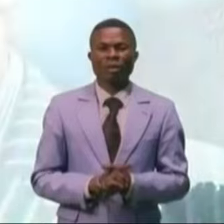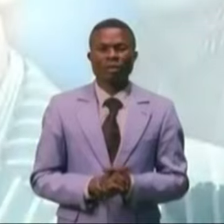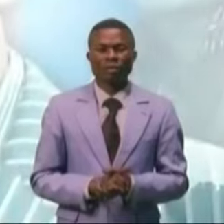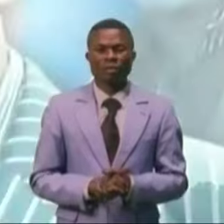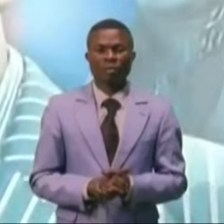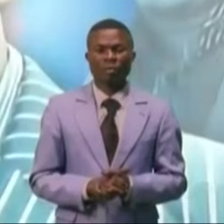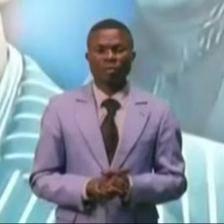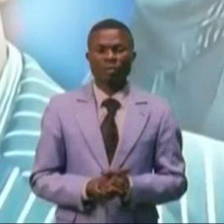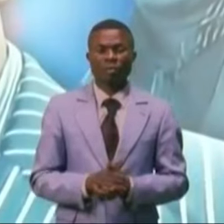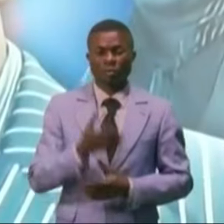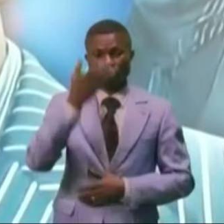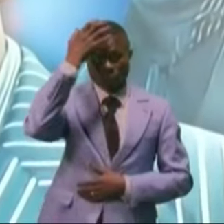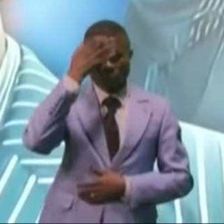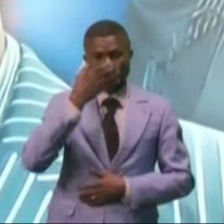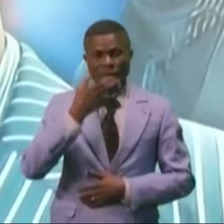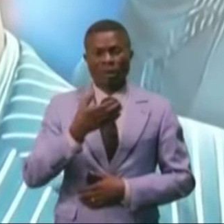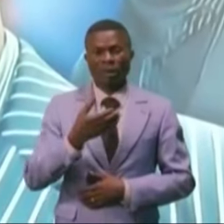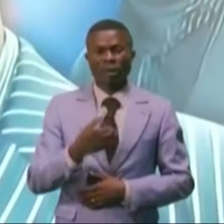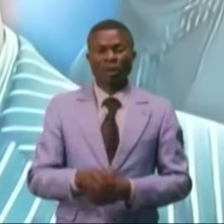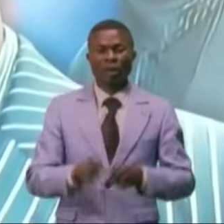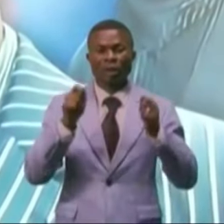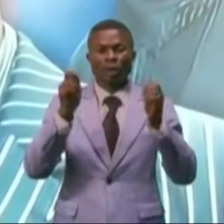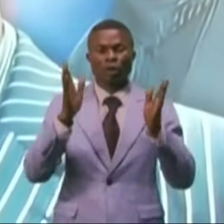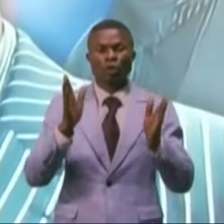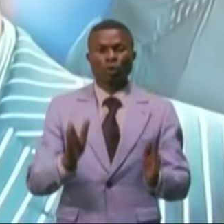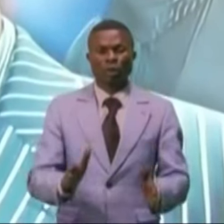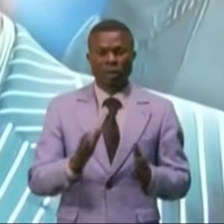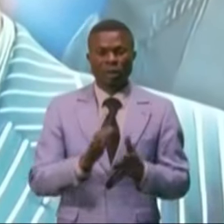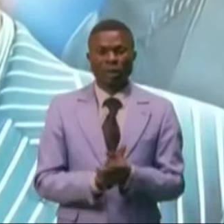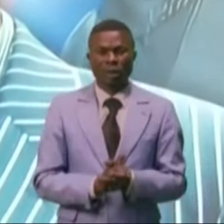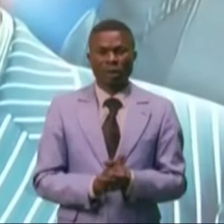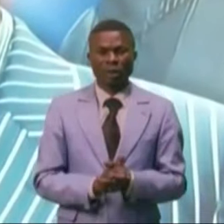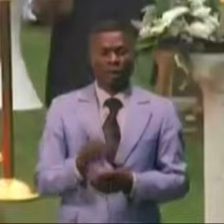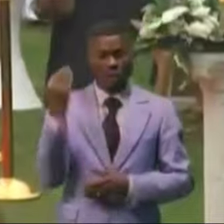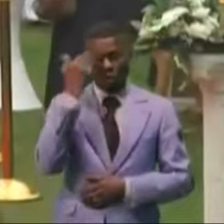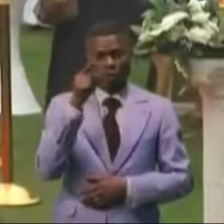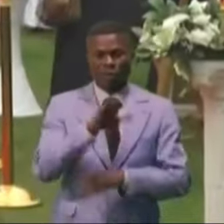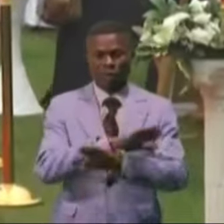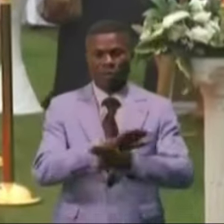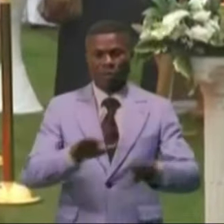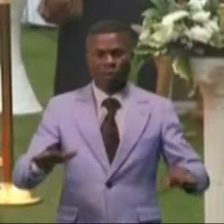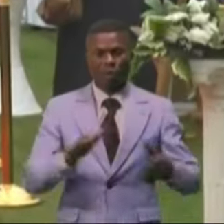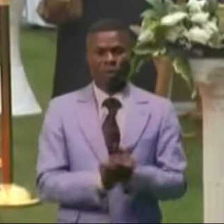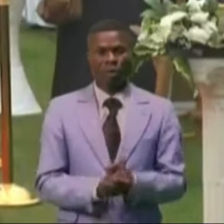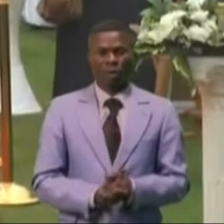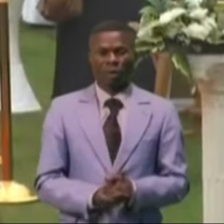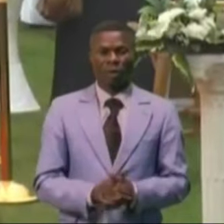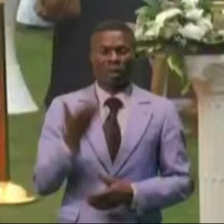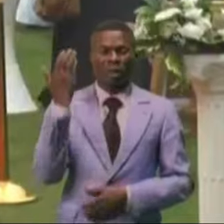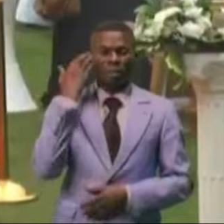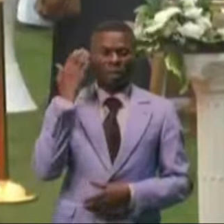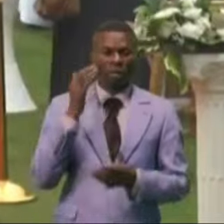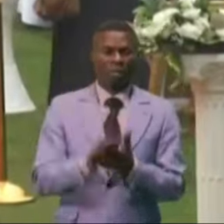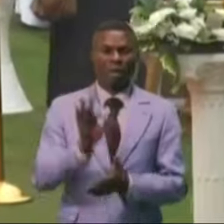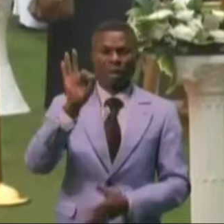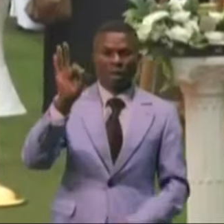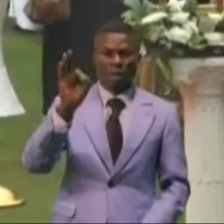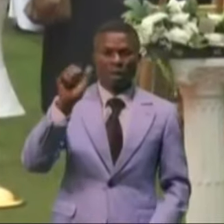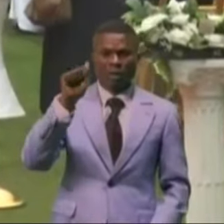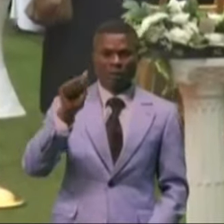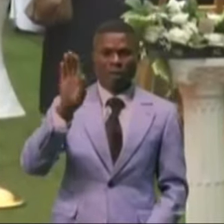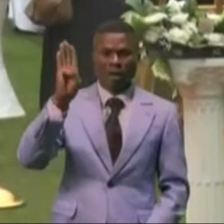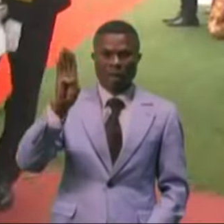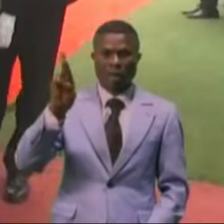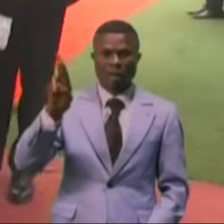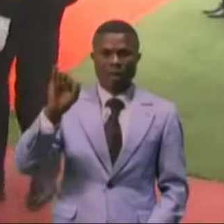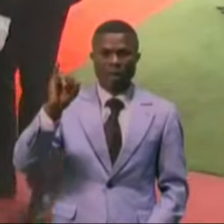Cette figure emblématique de la presse congolaise, vous ne la verrez plus jamais. Jokoli Wanzenge Kosama Fabrice, c'est lui que l'on